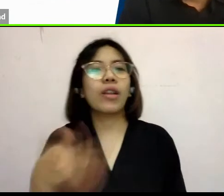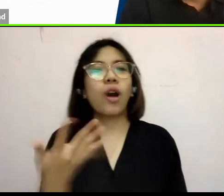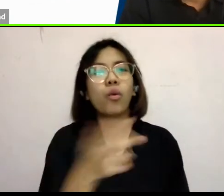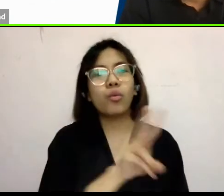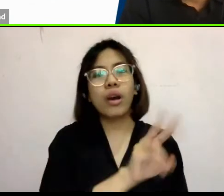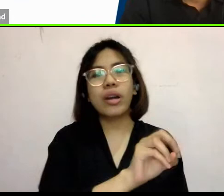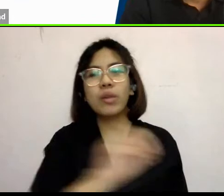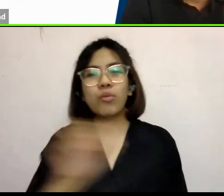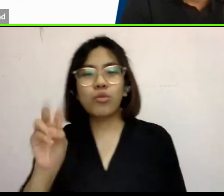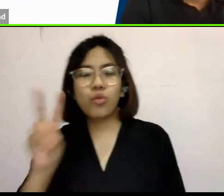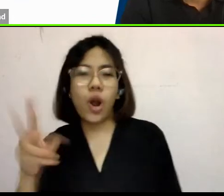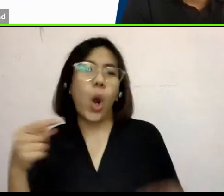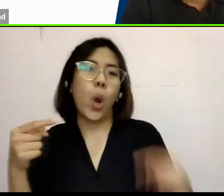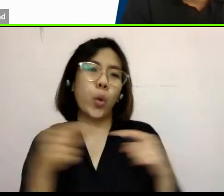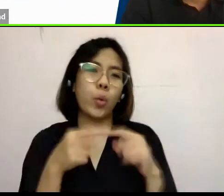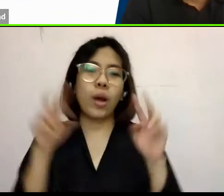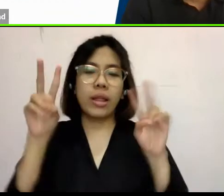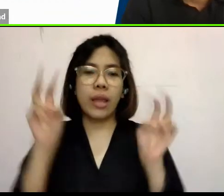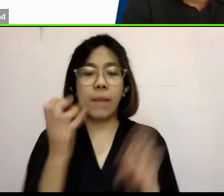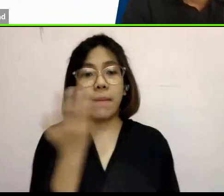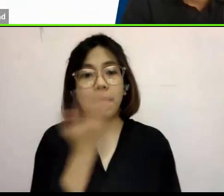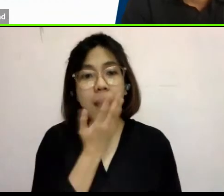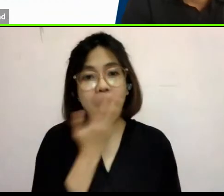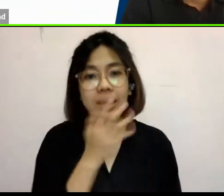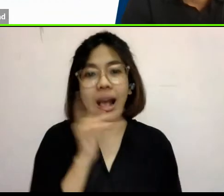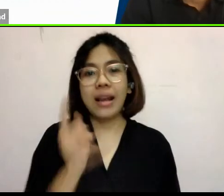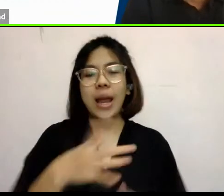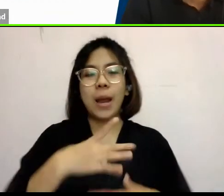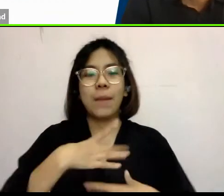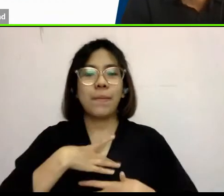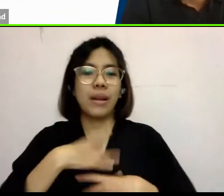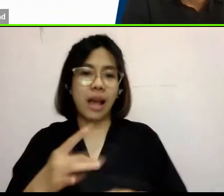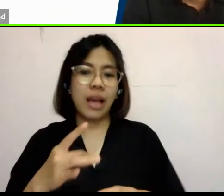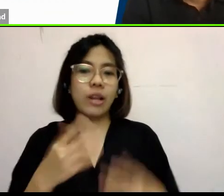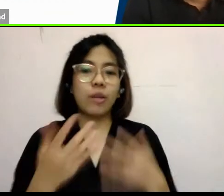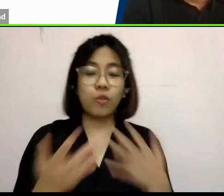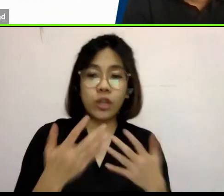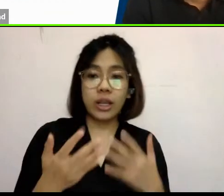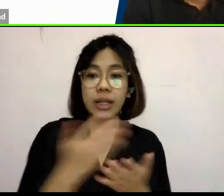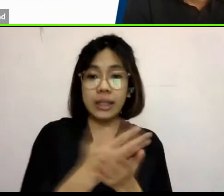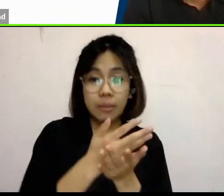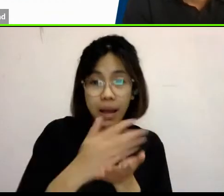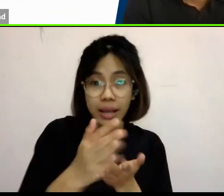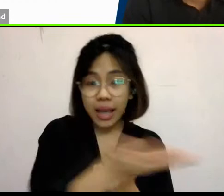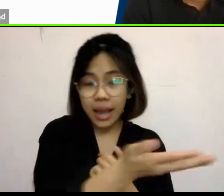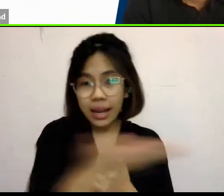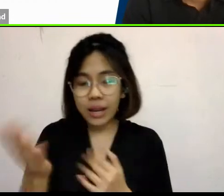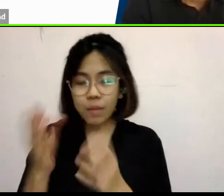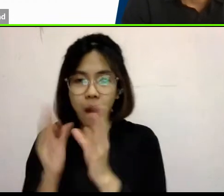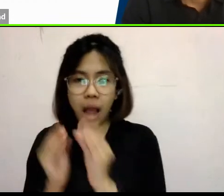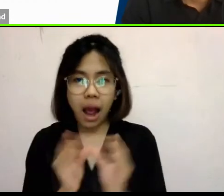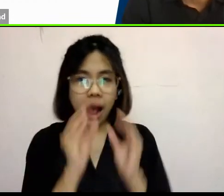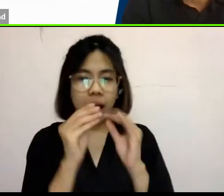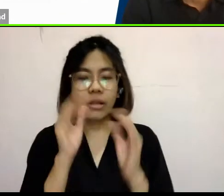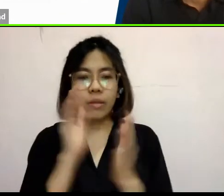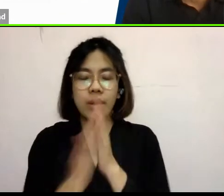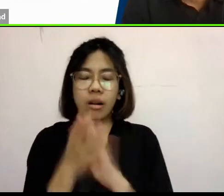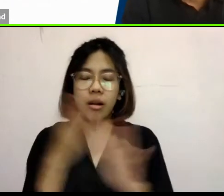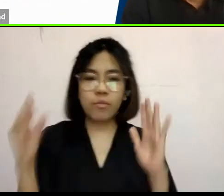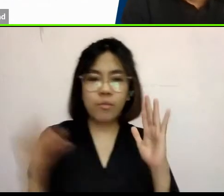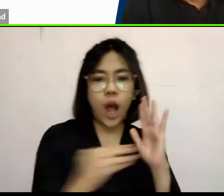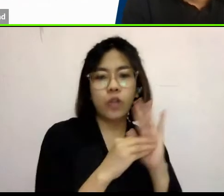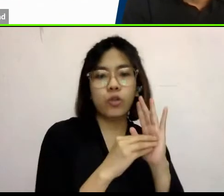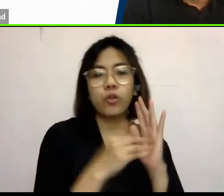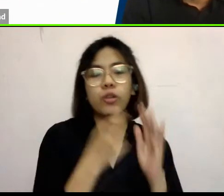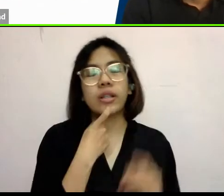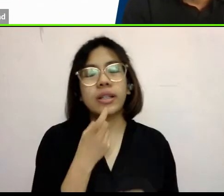agak menarik ada beberapa hal yang sebagian pernah ada sebagian di bahas di situ sebenarnya juga sempet